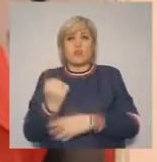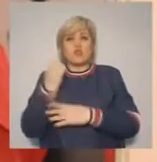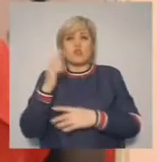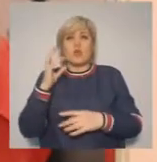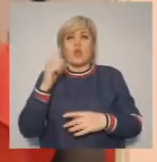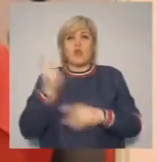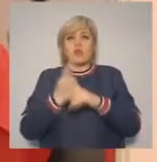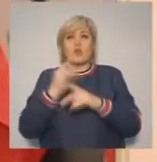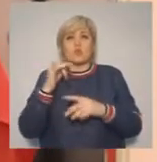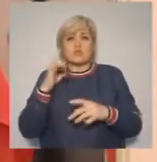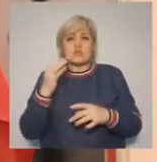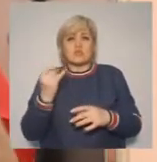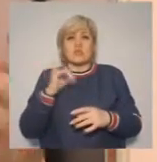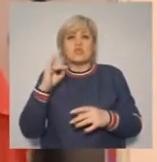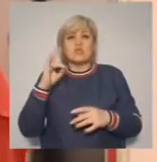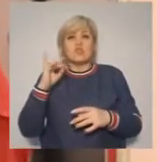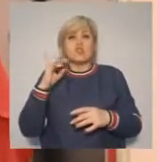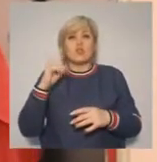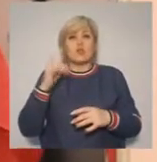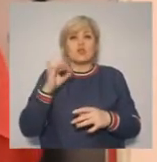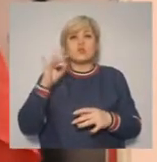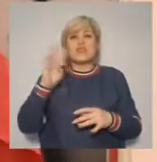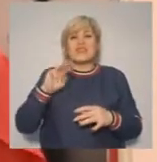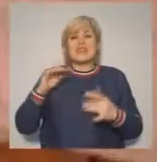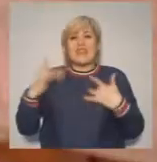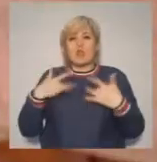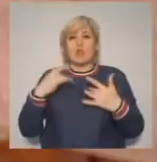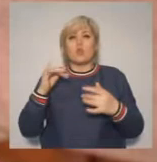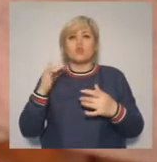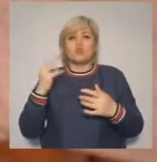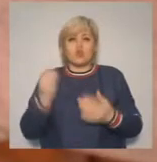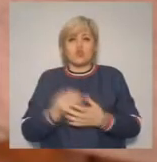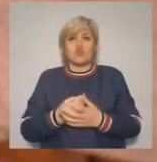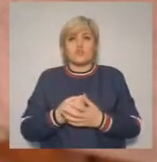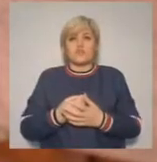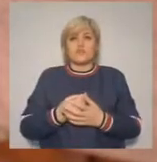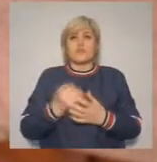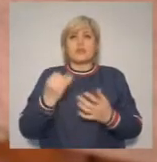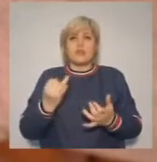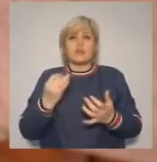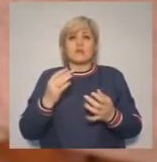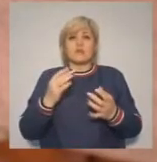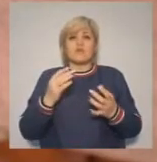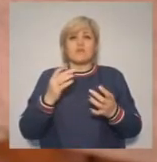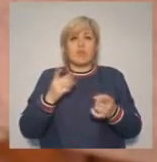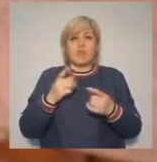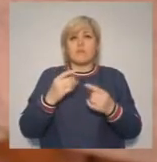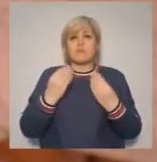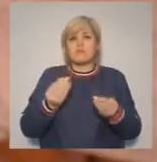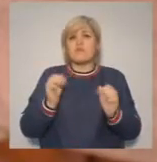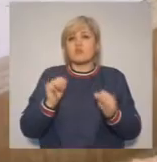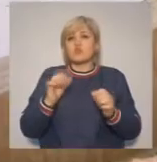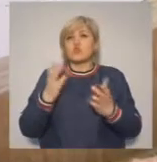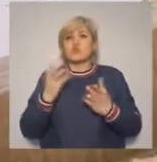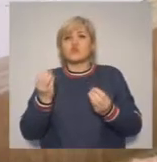имени Евстигнеева Ксения Лескова. Столица Самотлора, они работают с 2003 года. По словам Ксении, эта